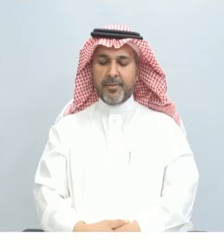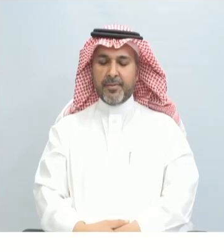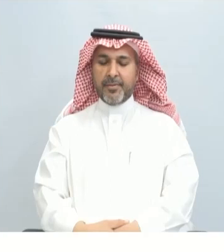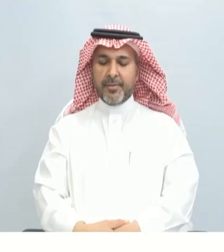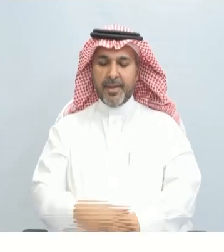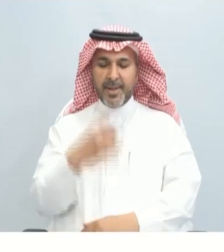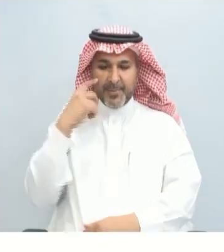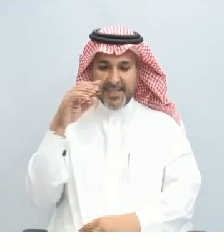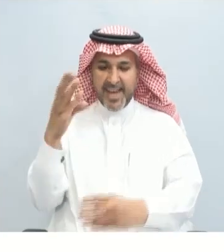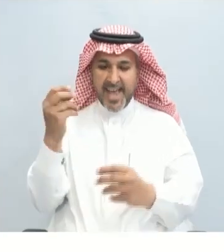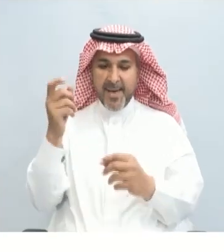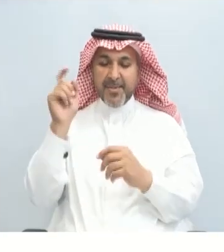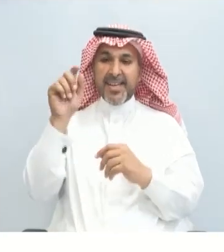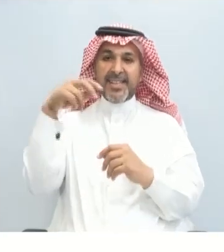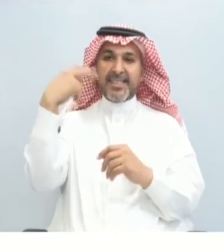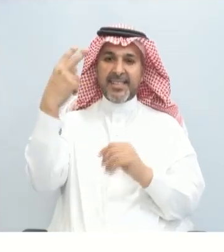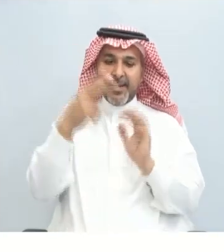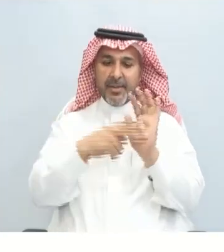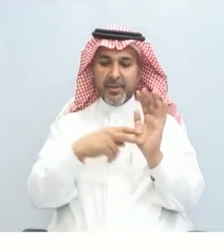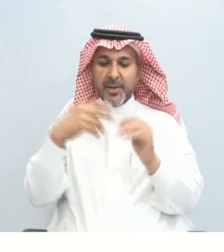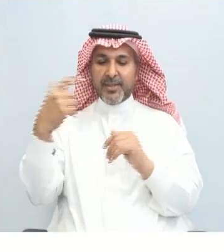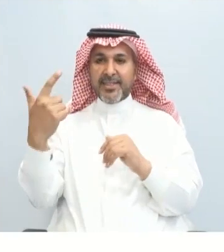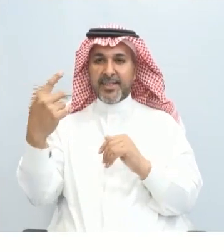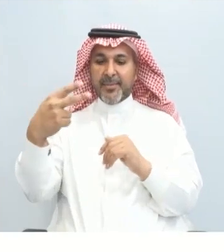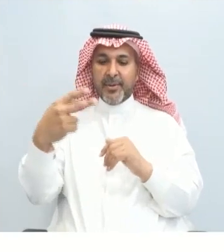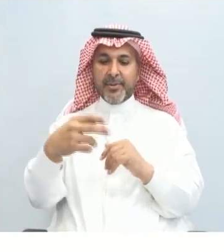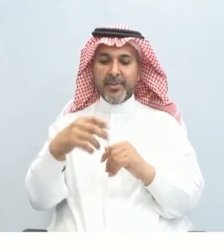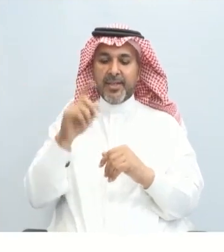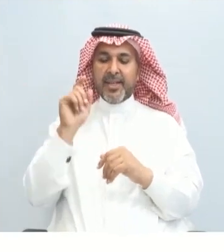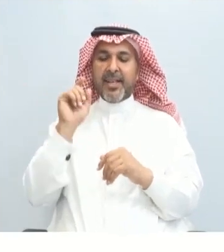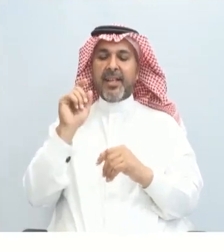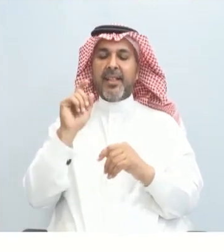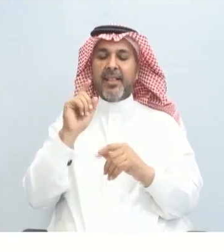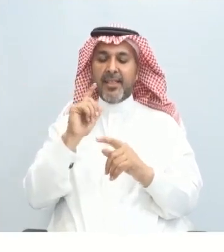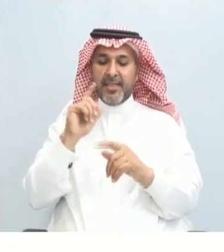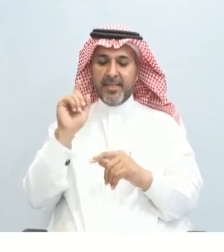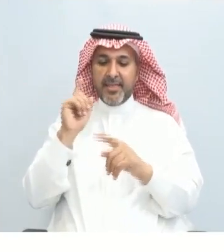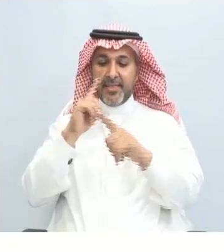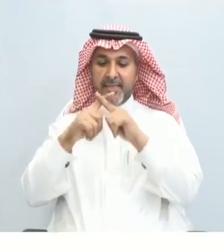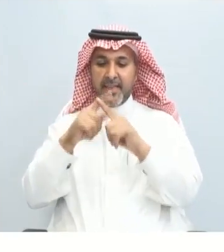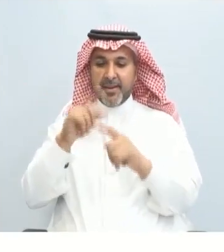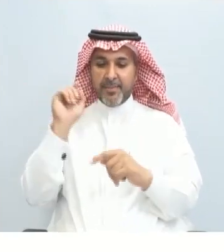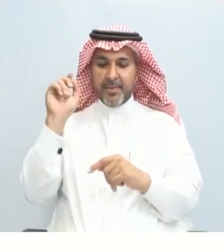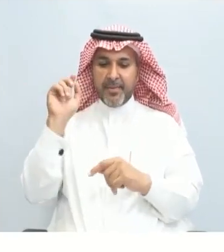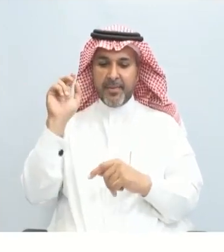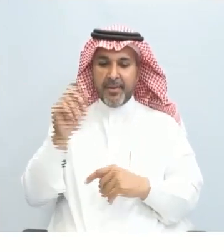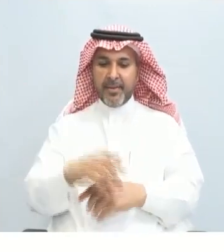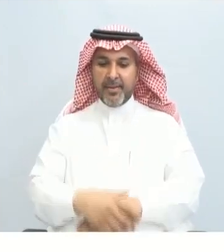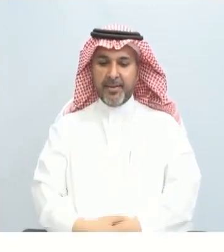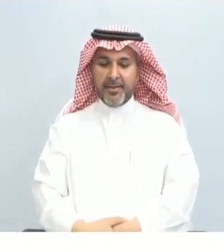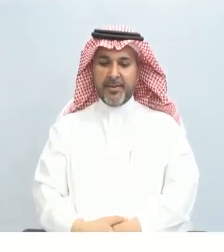تربيع تساوي 27 في 3 بهذا الشكل طبعا اللي هي تساوي